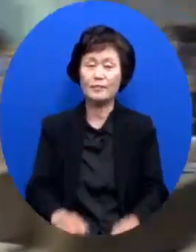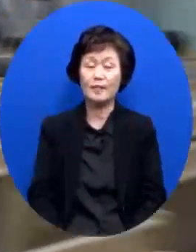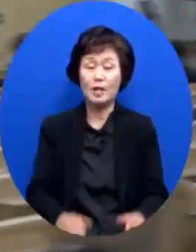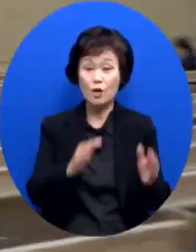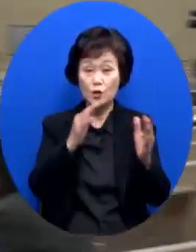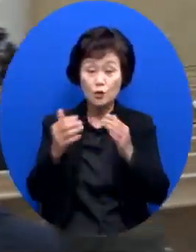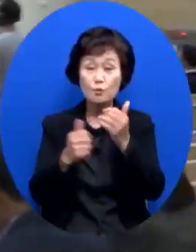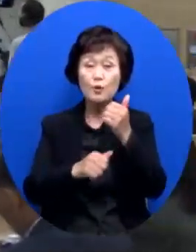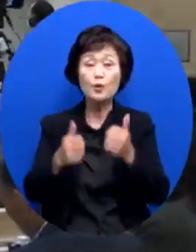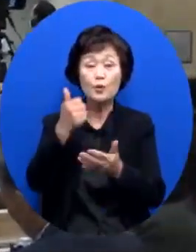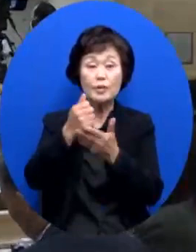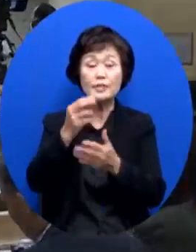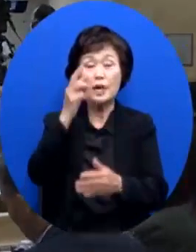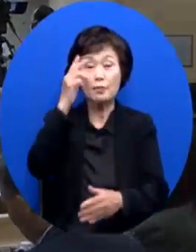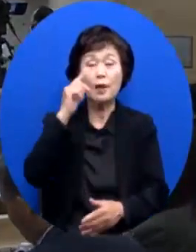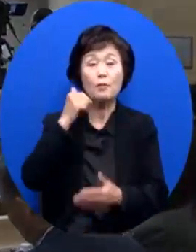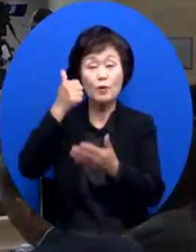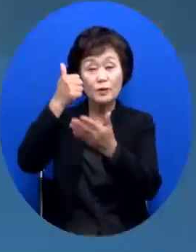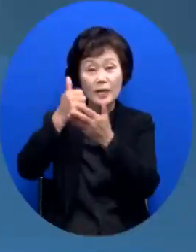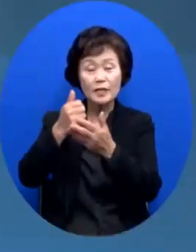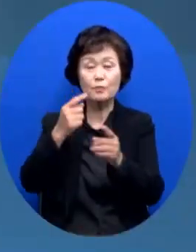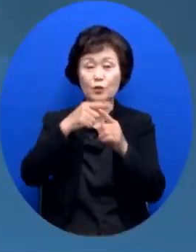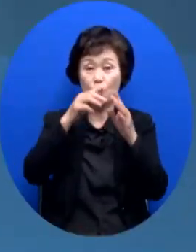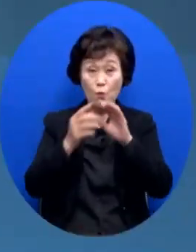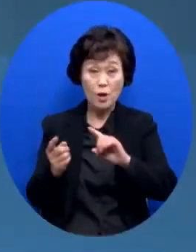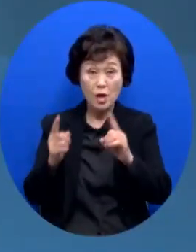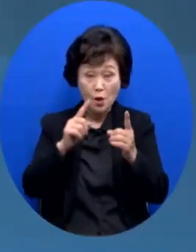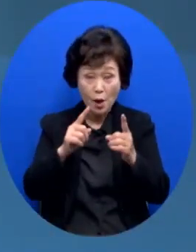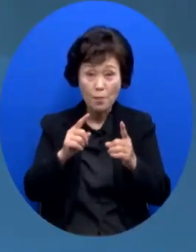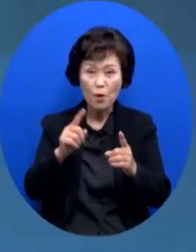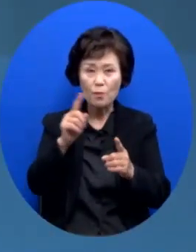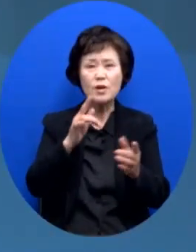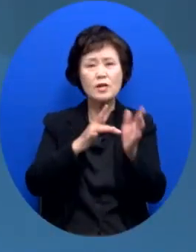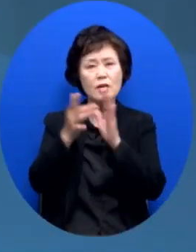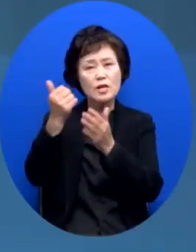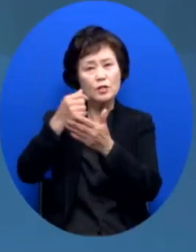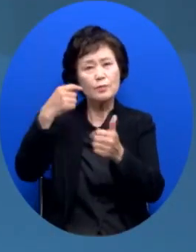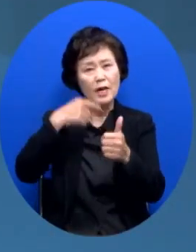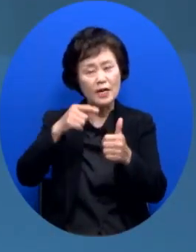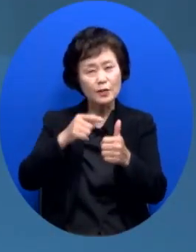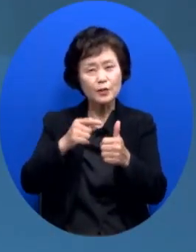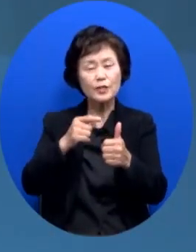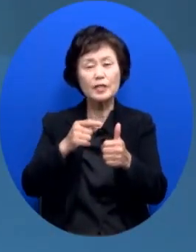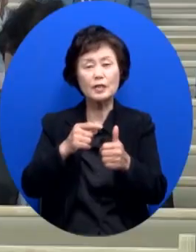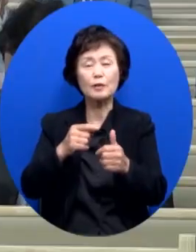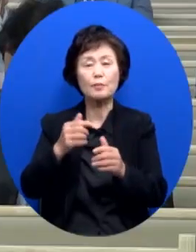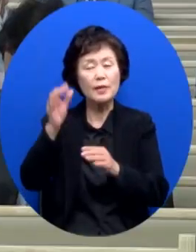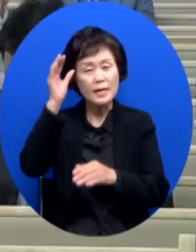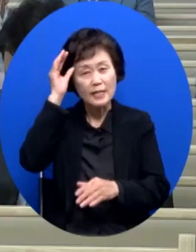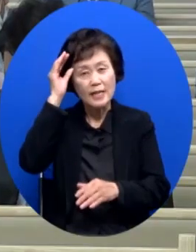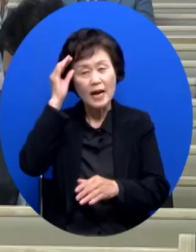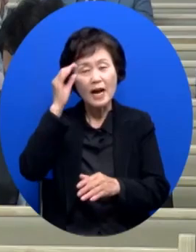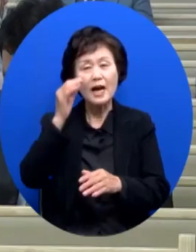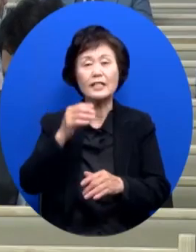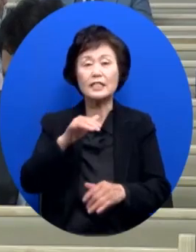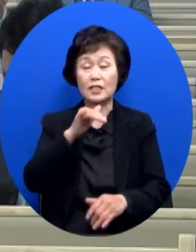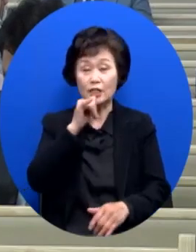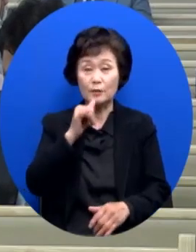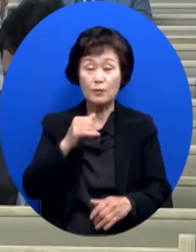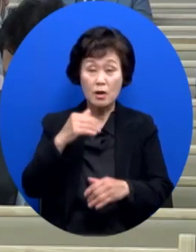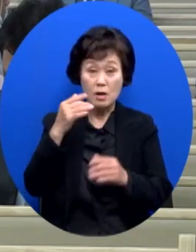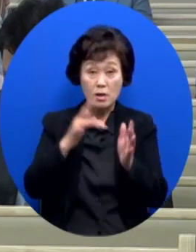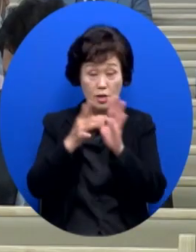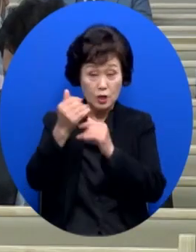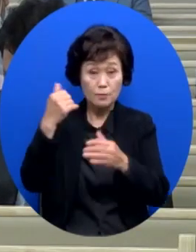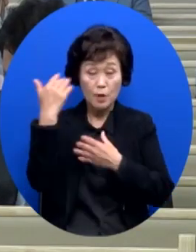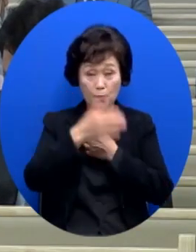준비위원장 박성민 목사는 교회 회복 운동은 예수님의 가르침과 기대에 부응하는 길이라며 예수님의 몸된 교회로 하나